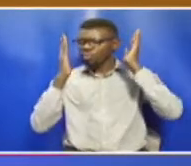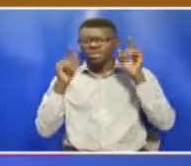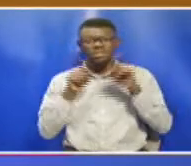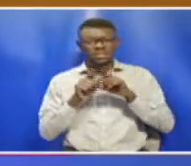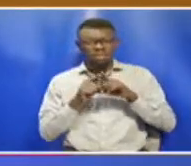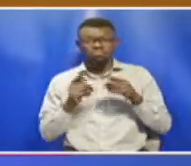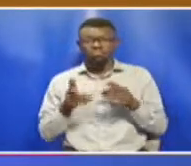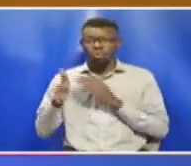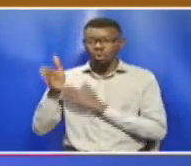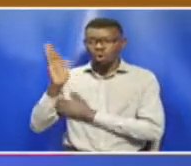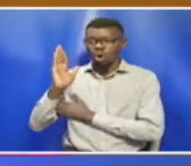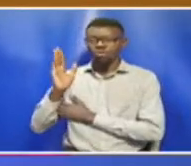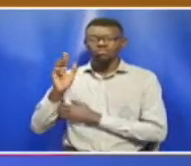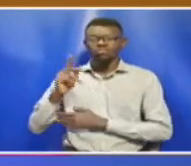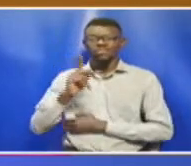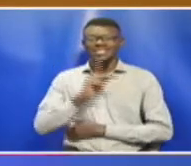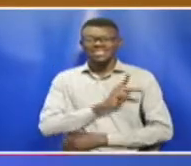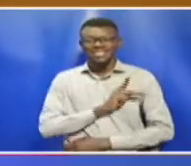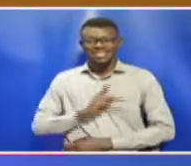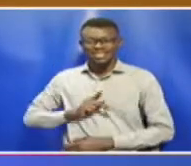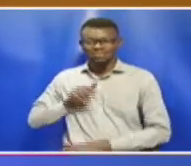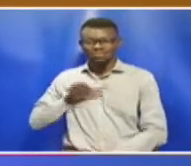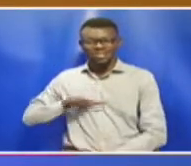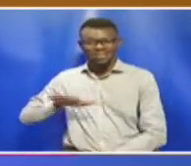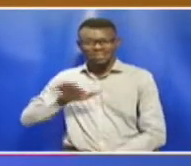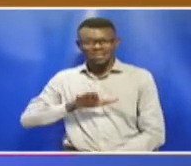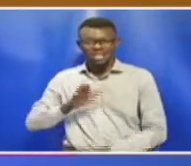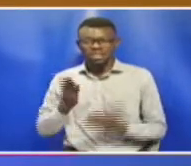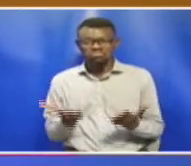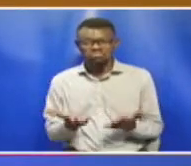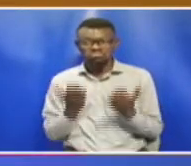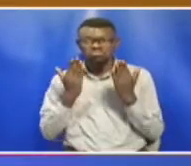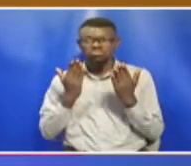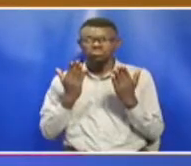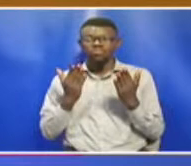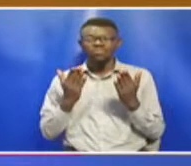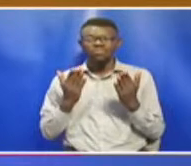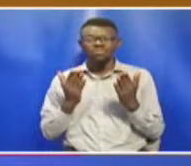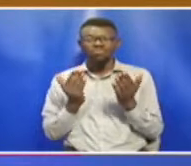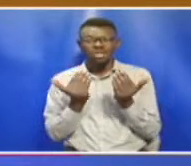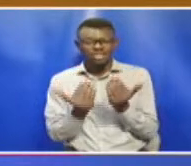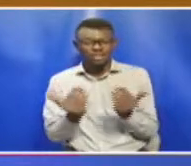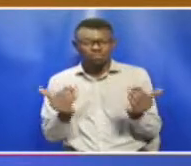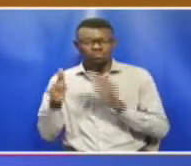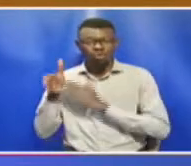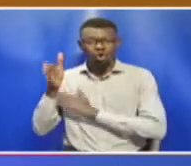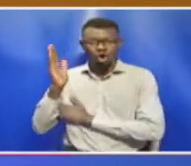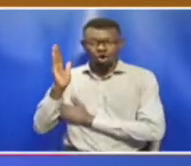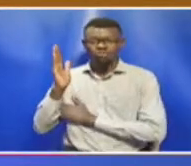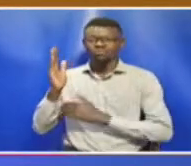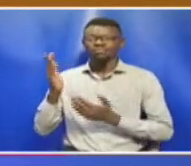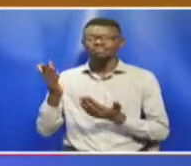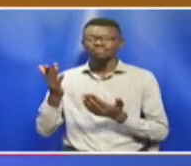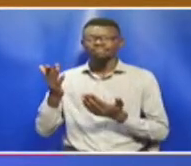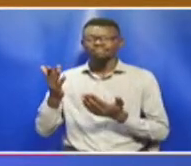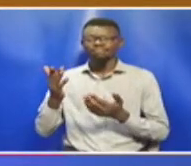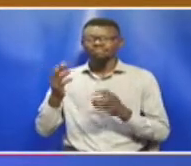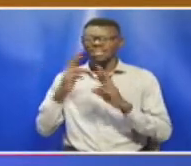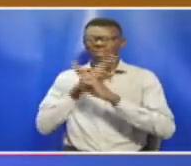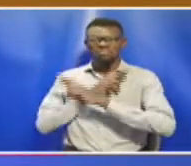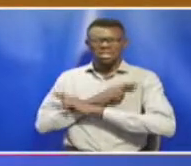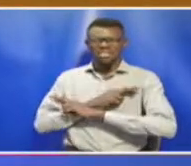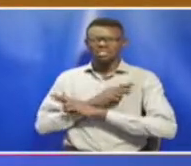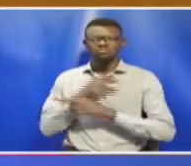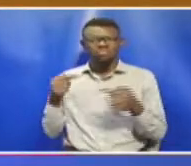Mungu, zizi la Mungu ambamo kondoo wake watakaa bila kusumbuliwa na